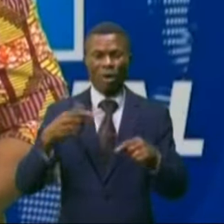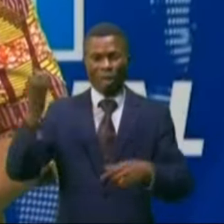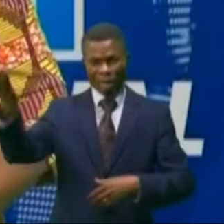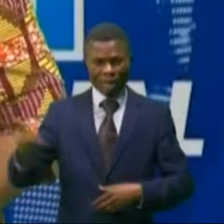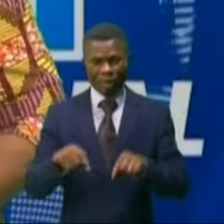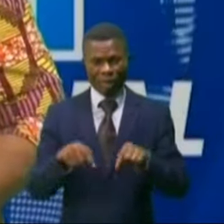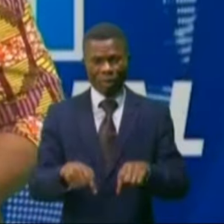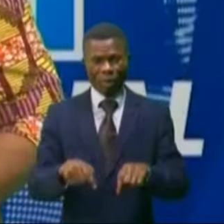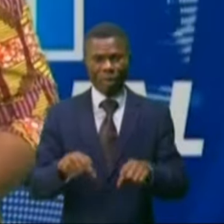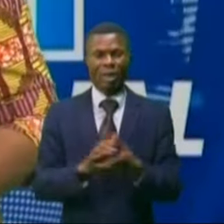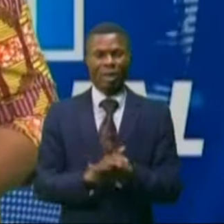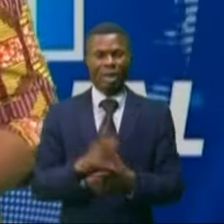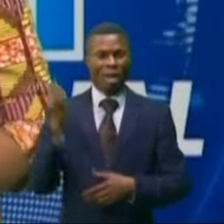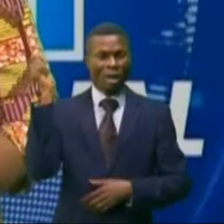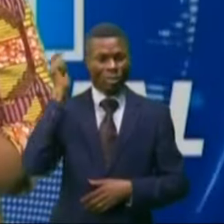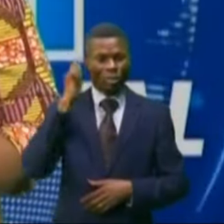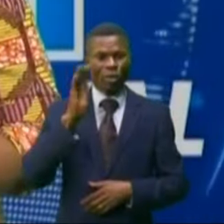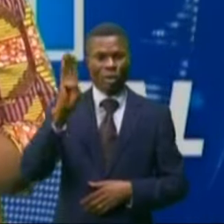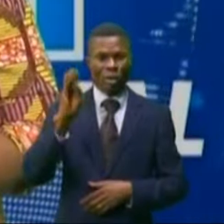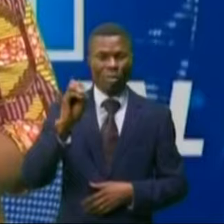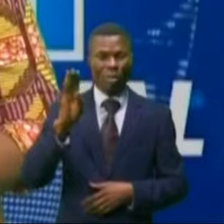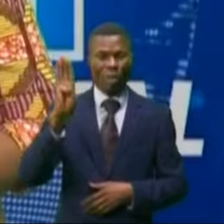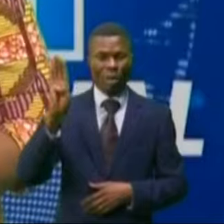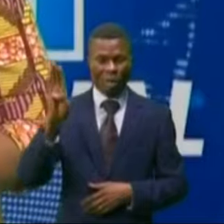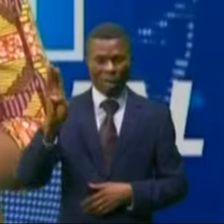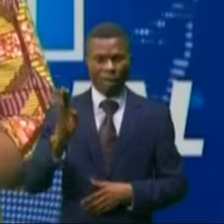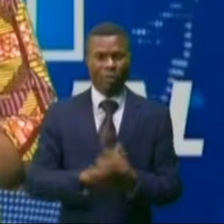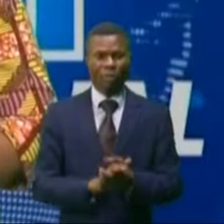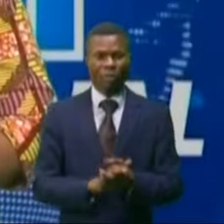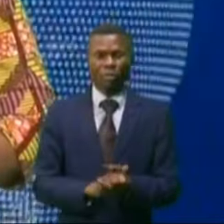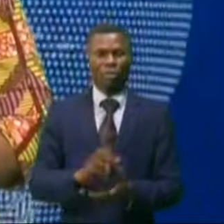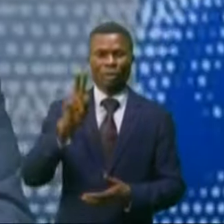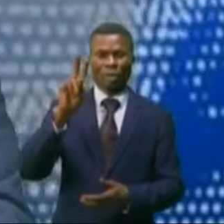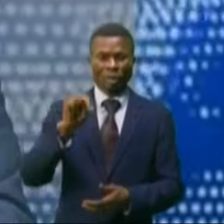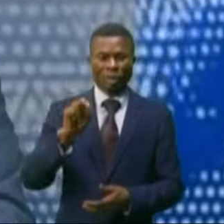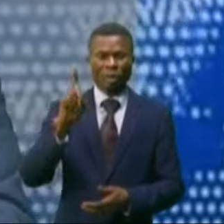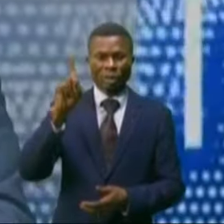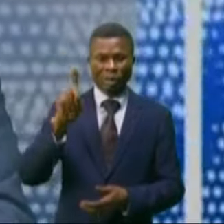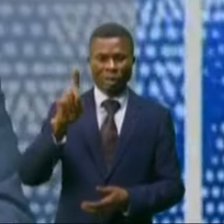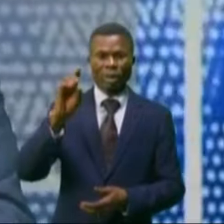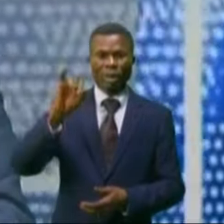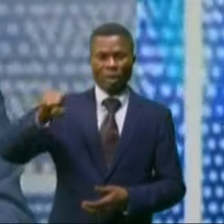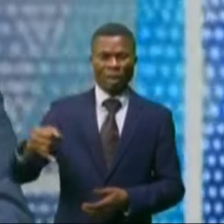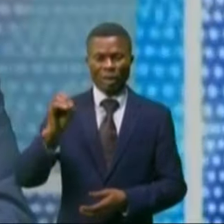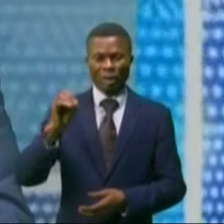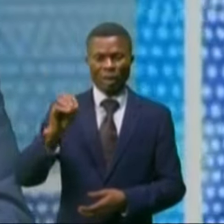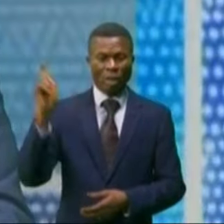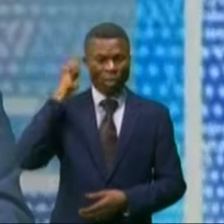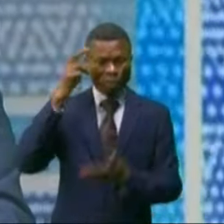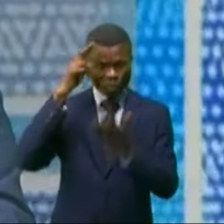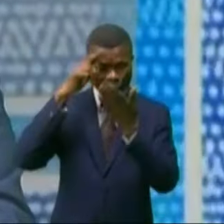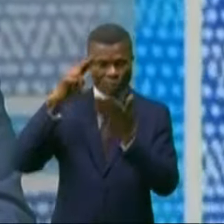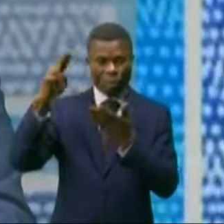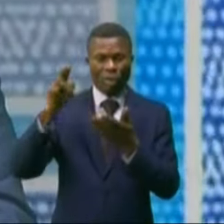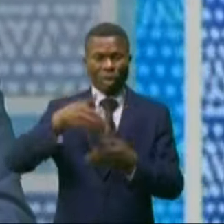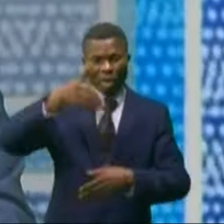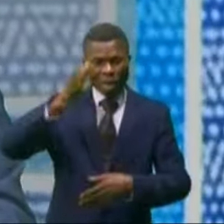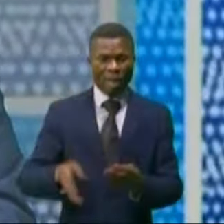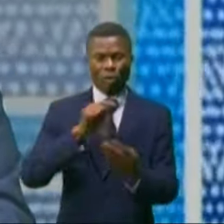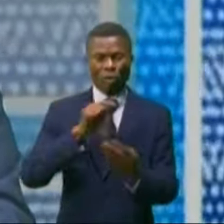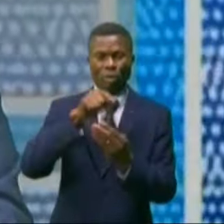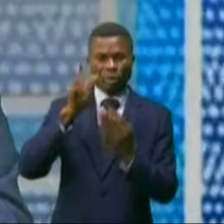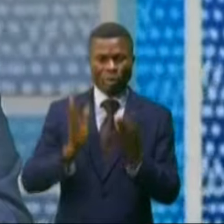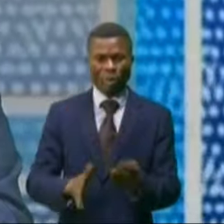reçu sur ce plateau comme invité M. Bob Ndjoyi Mbengene, qui est professeur d'université, expert comptable.